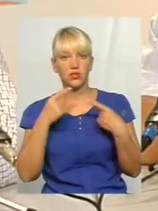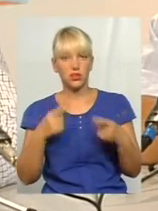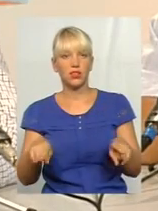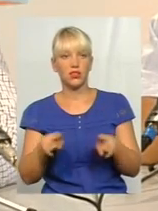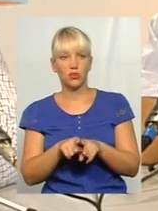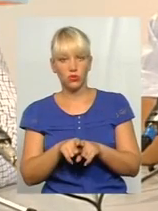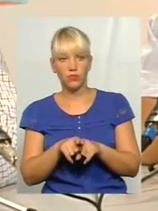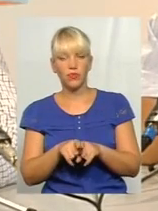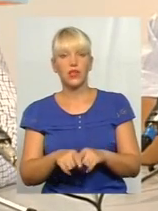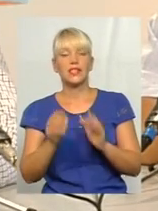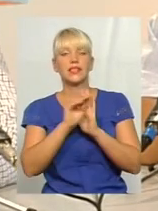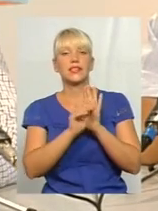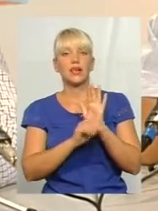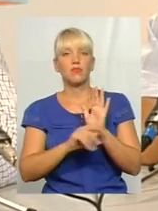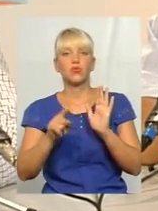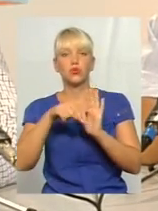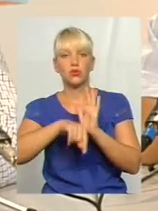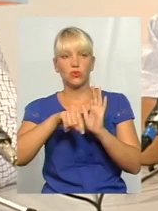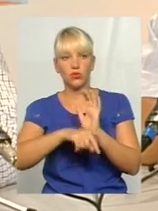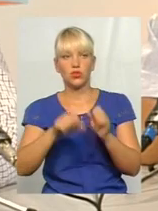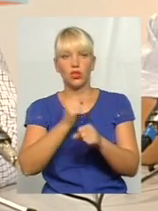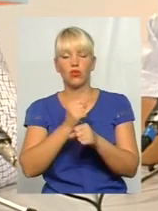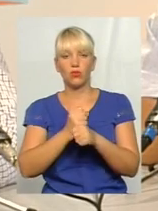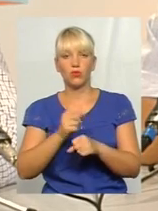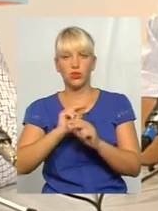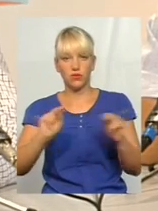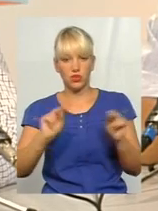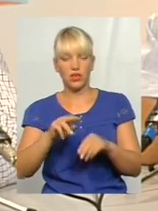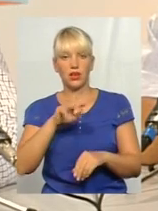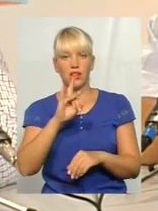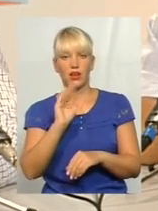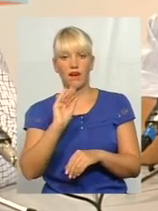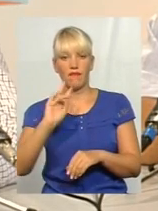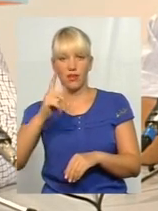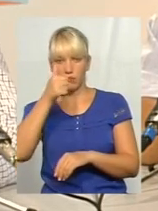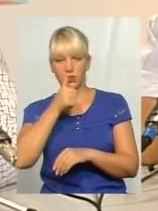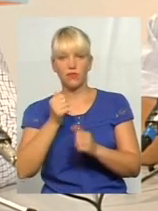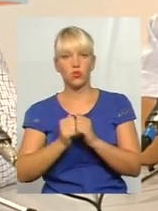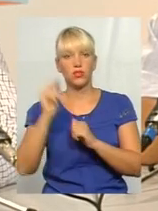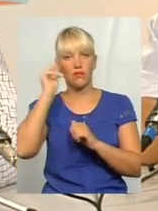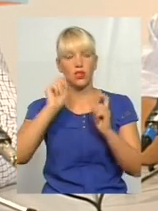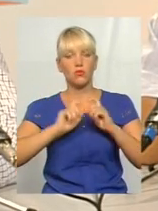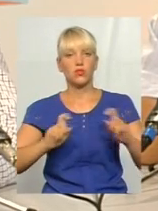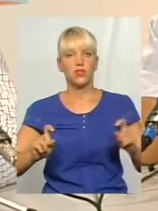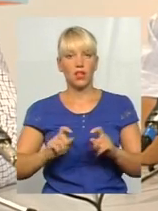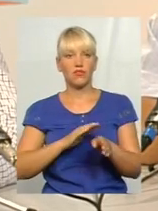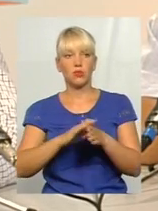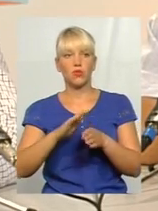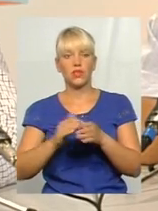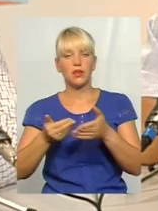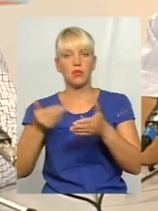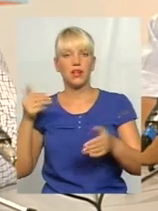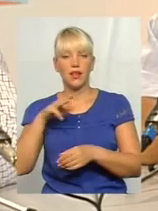хронологічну схему що стосується роботи вчителя в травні місяці в кожному навчальному закладі відбувається попередня